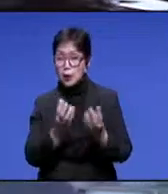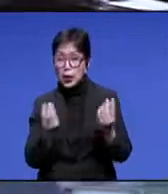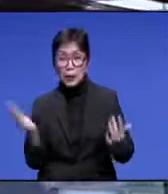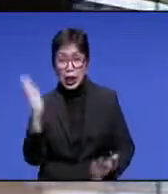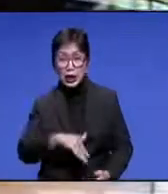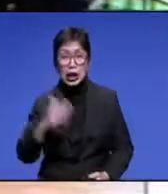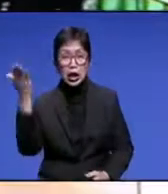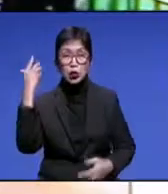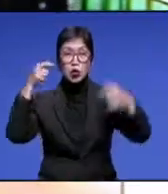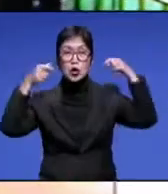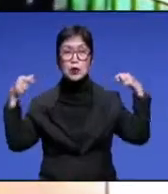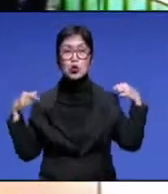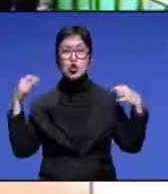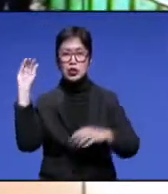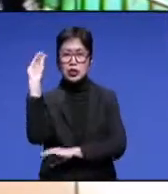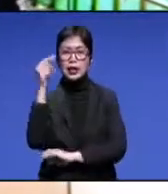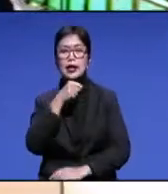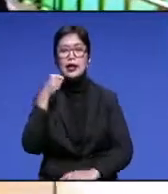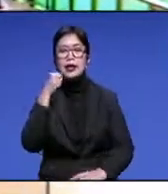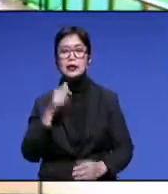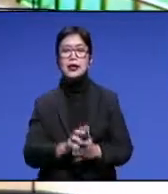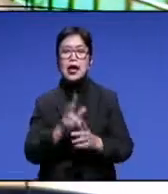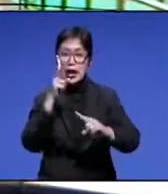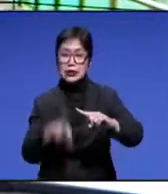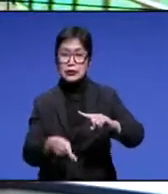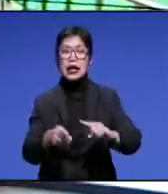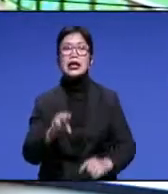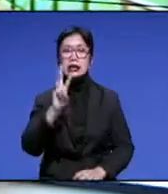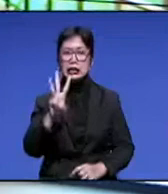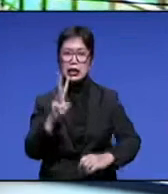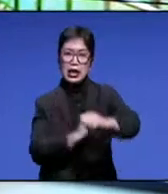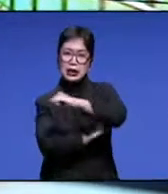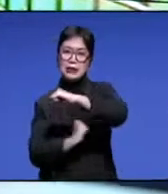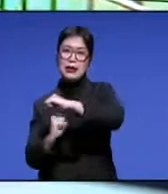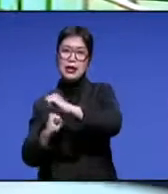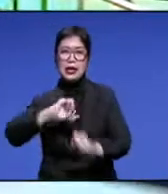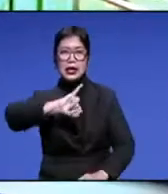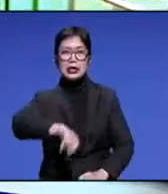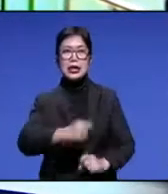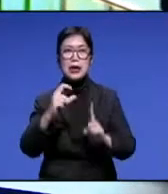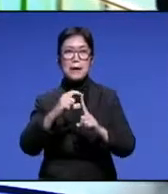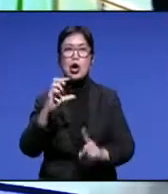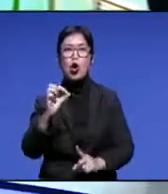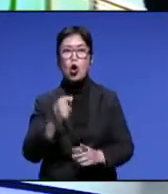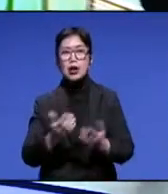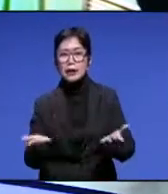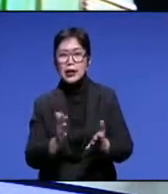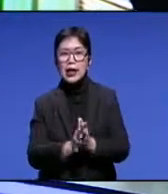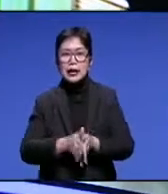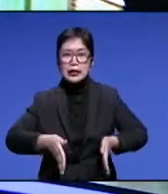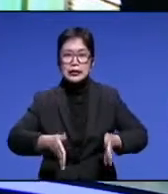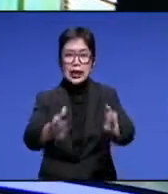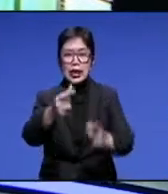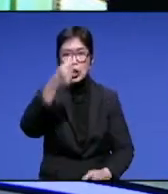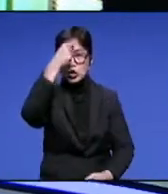Lalu, Gubernur DKI Jakarta Anies Baswedan meresmikan 3 jembatan penyeberangan cantik di Jalan Sudirman. Pada Sabtu malam, JPO ini